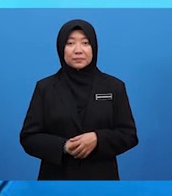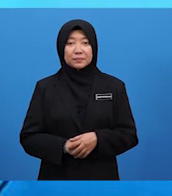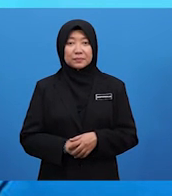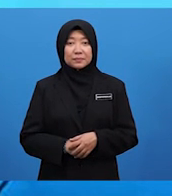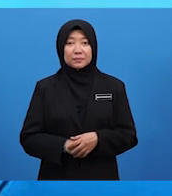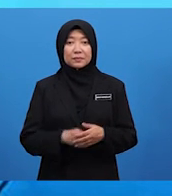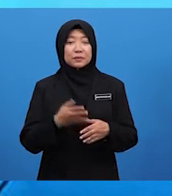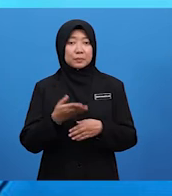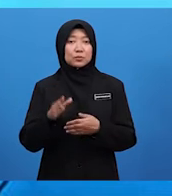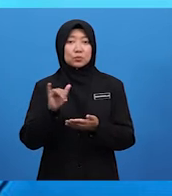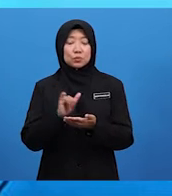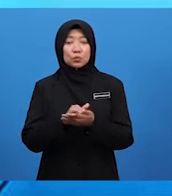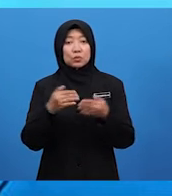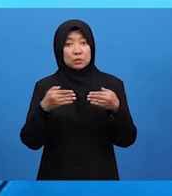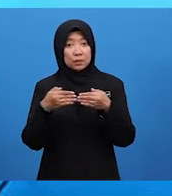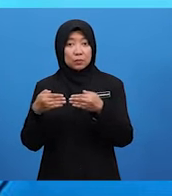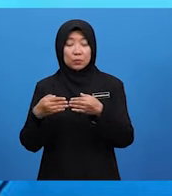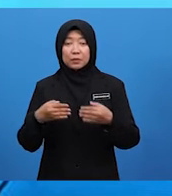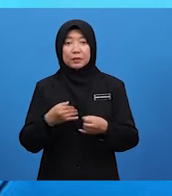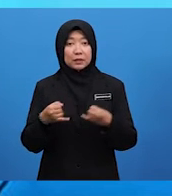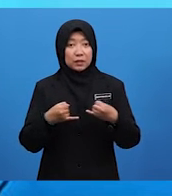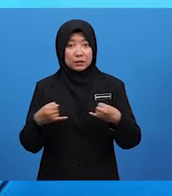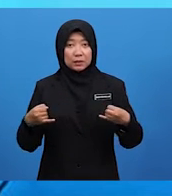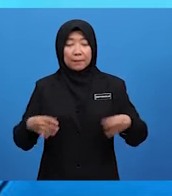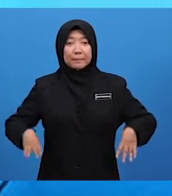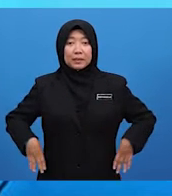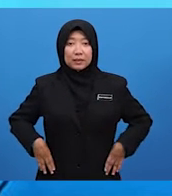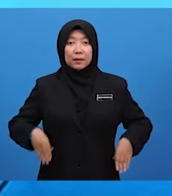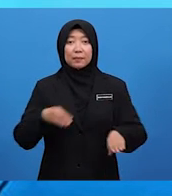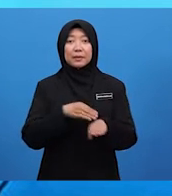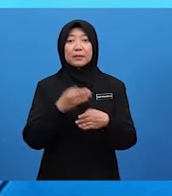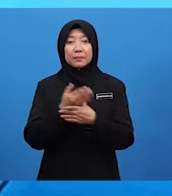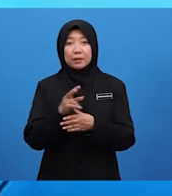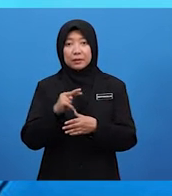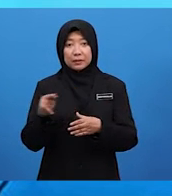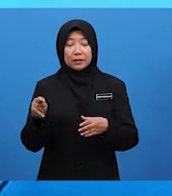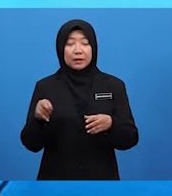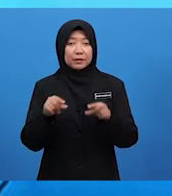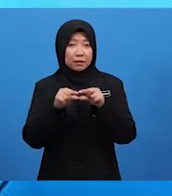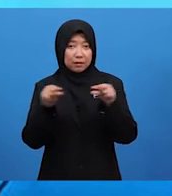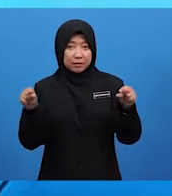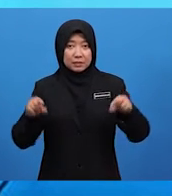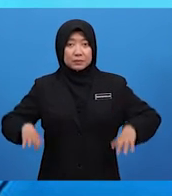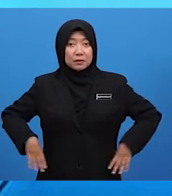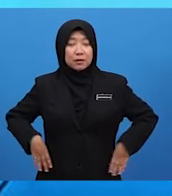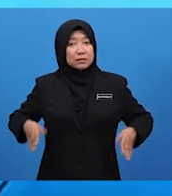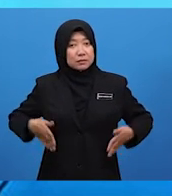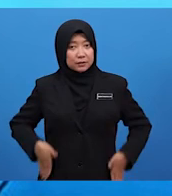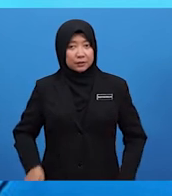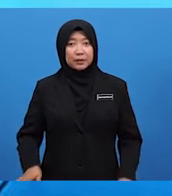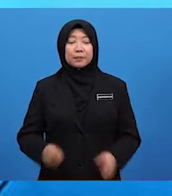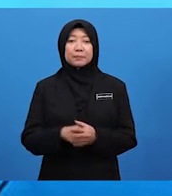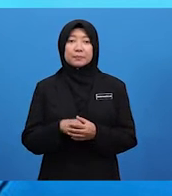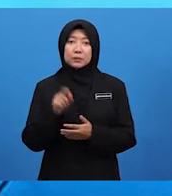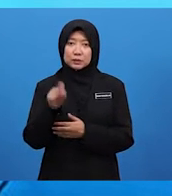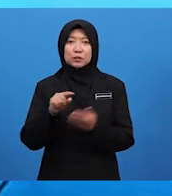Seterusnya, cantumkan ikatan pinggang pada bahagian garis pinggang skirt. Ianya,